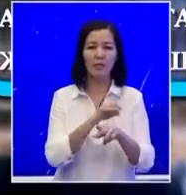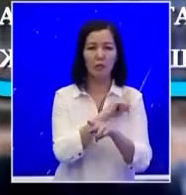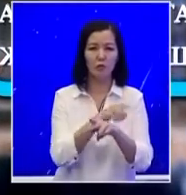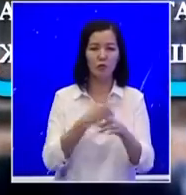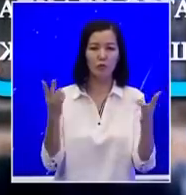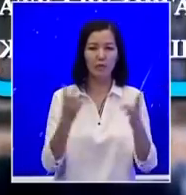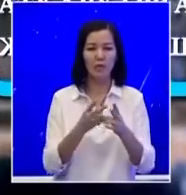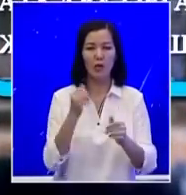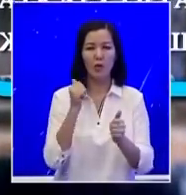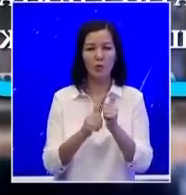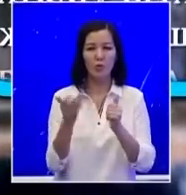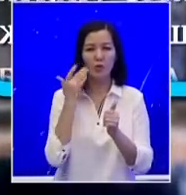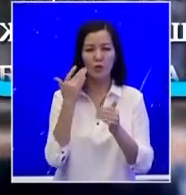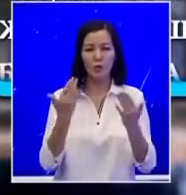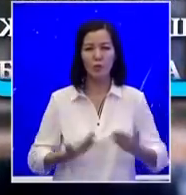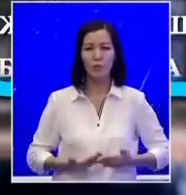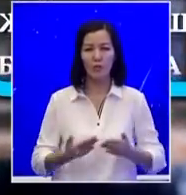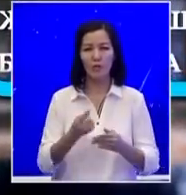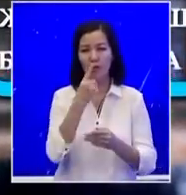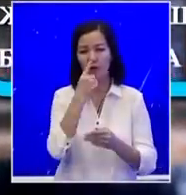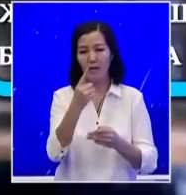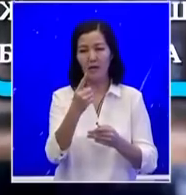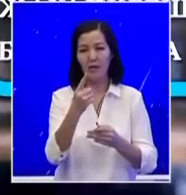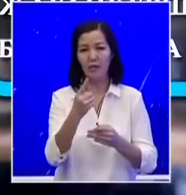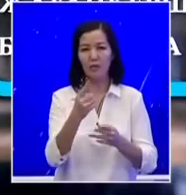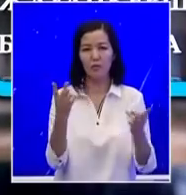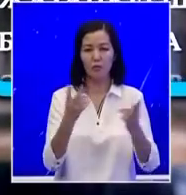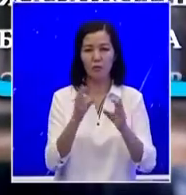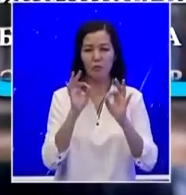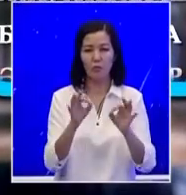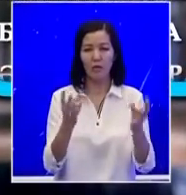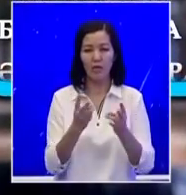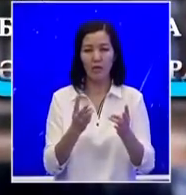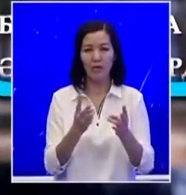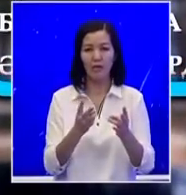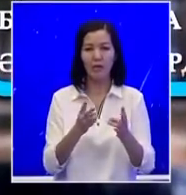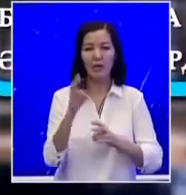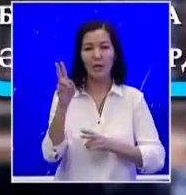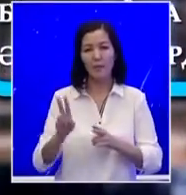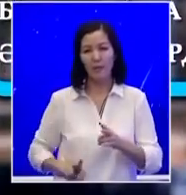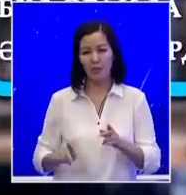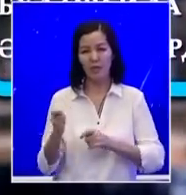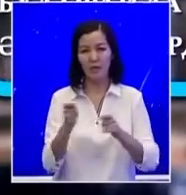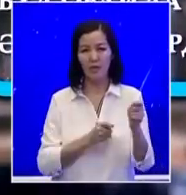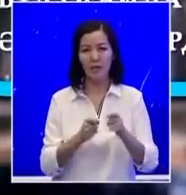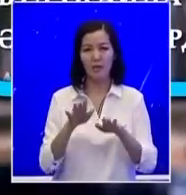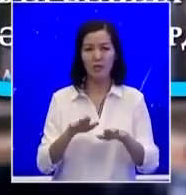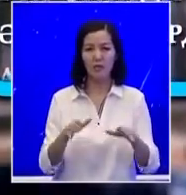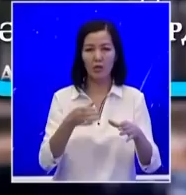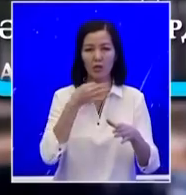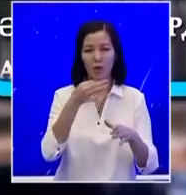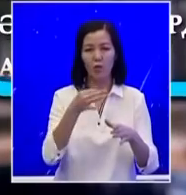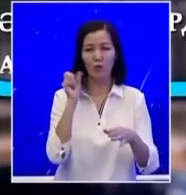қажет. Күнделікті өмірде әлеуметтік арақашықтықты ұстанған жөн. Кәсіпорын басшыларына және жергілікті атқару органдарына жеке